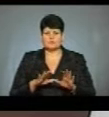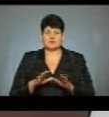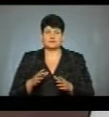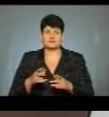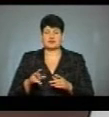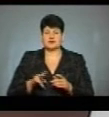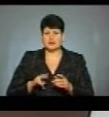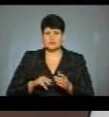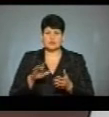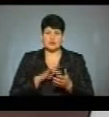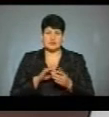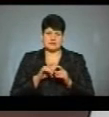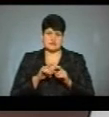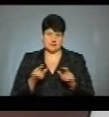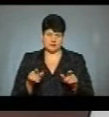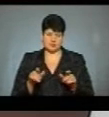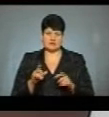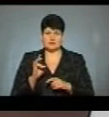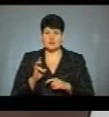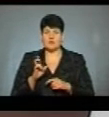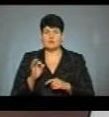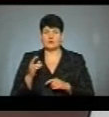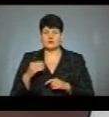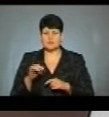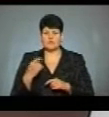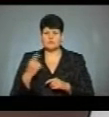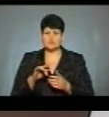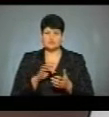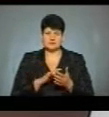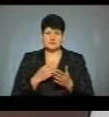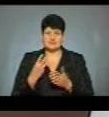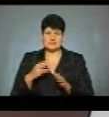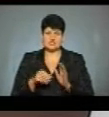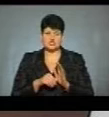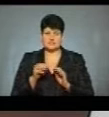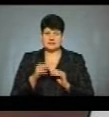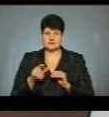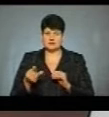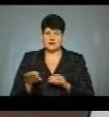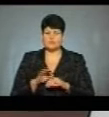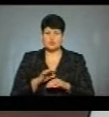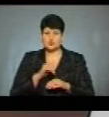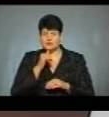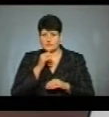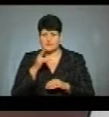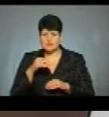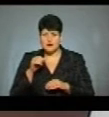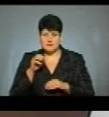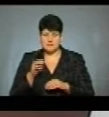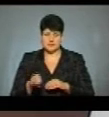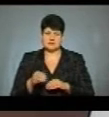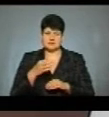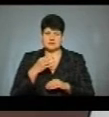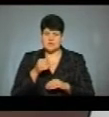первинної медико-санітарної допомоги Тернополя Надія Боднар. В обласному центрі понад 36 тисяч осіб хворіють цукровим діабетом, повідомила